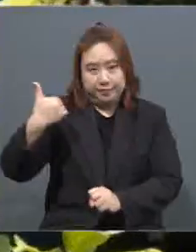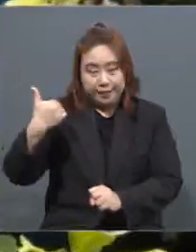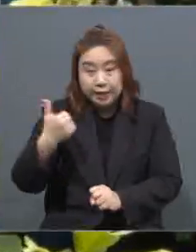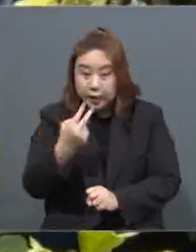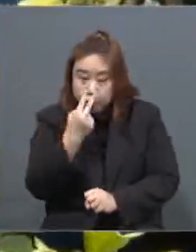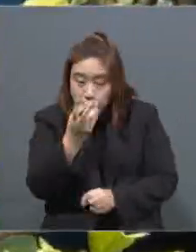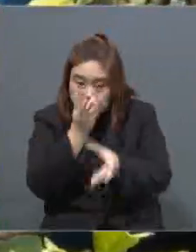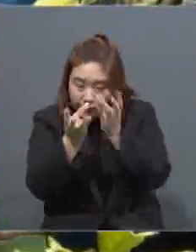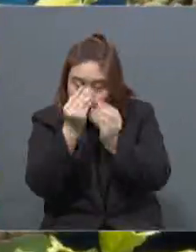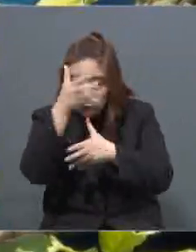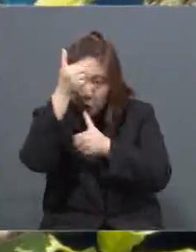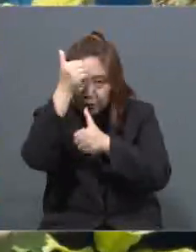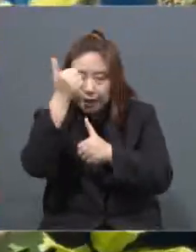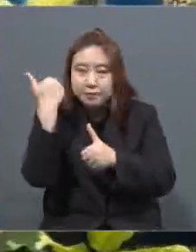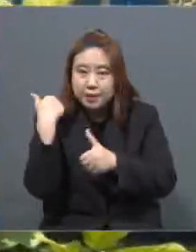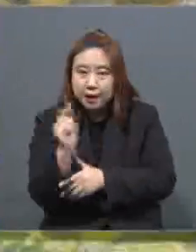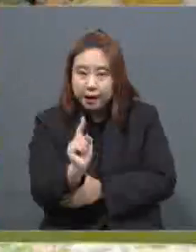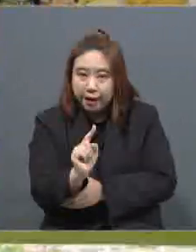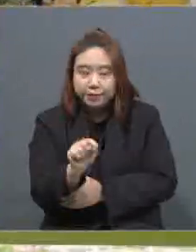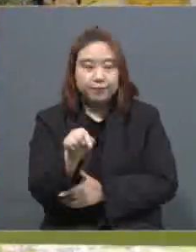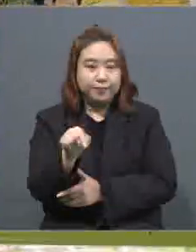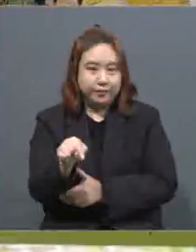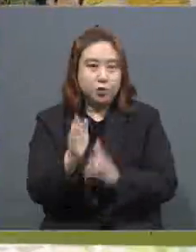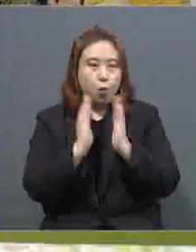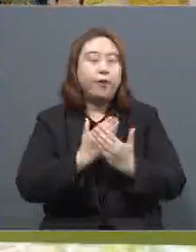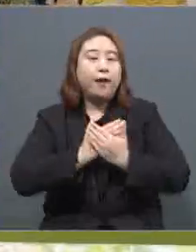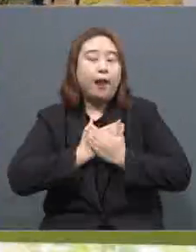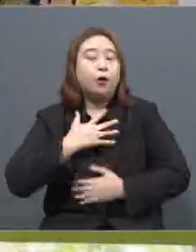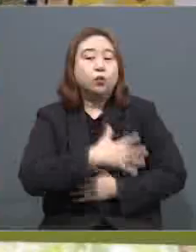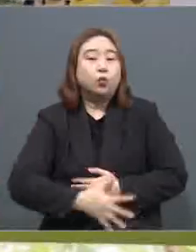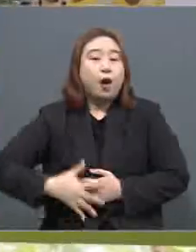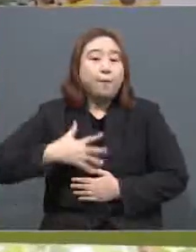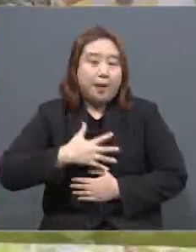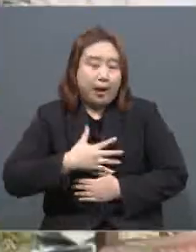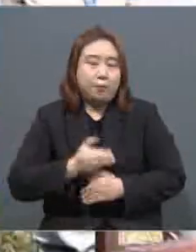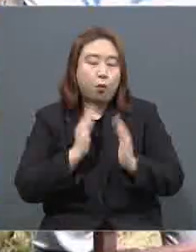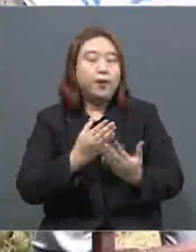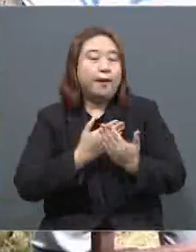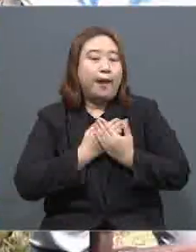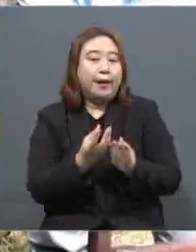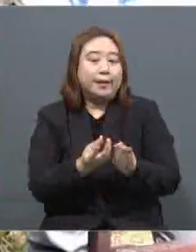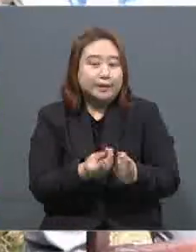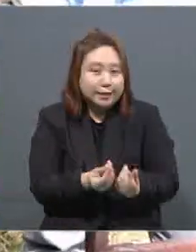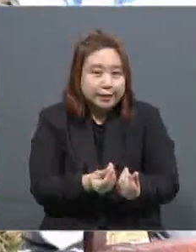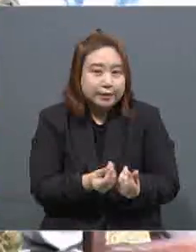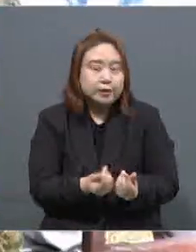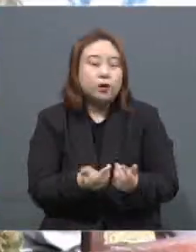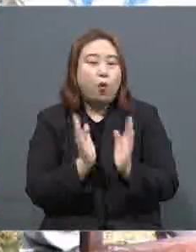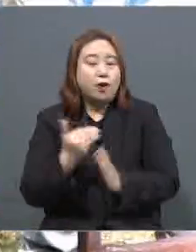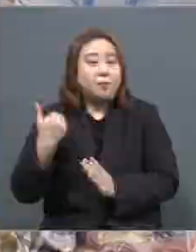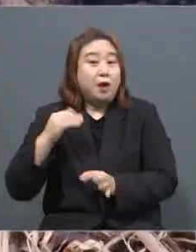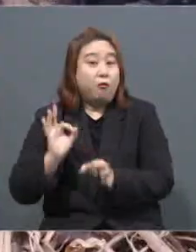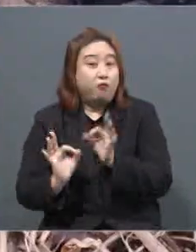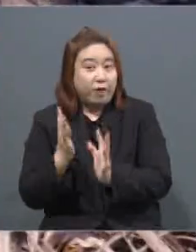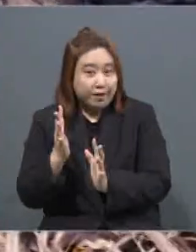สนใจซึ่งได้แก่ฐานคนรักสุขภาพฐานคนรักแม่ธรณีฐานคนมีไฟและฐาน